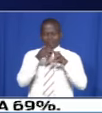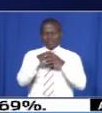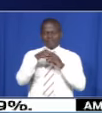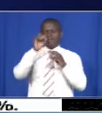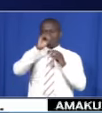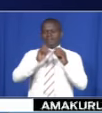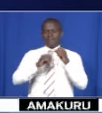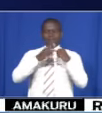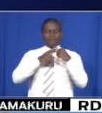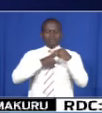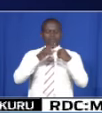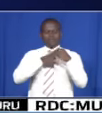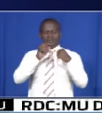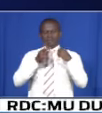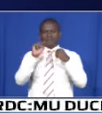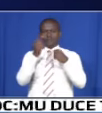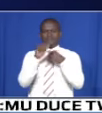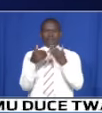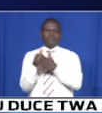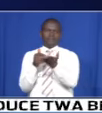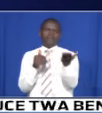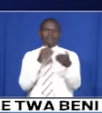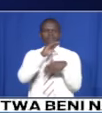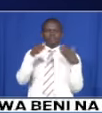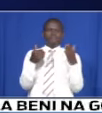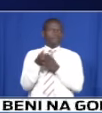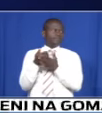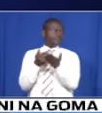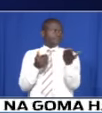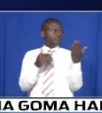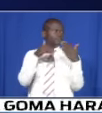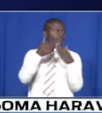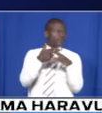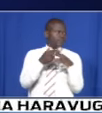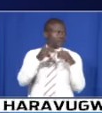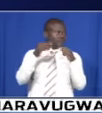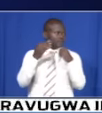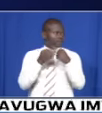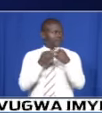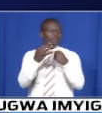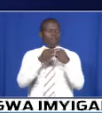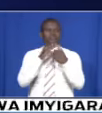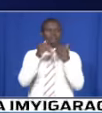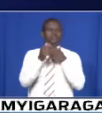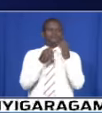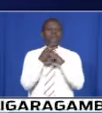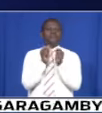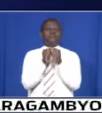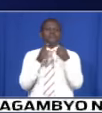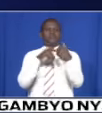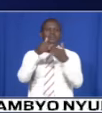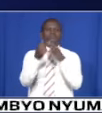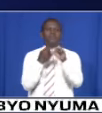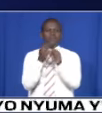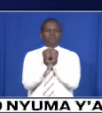ya 39.1% mu mwaka wa 2013-2014 bugera kuri 38.2% mu mwaka wa